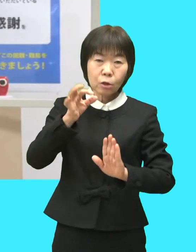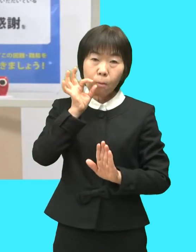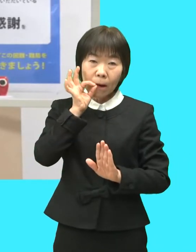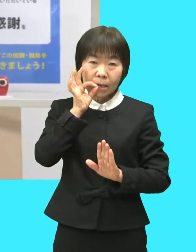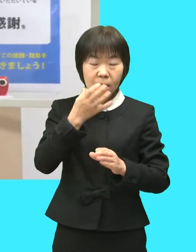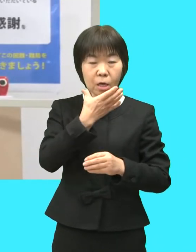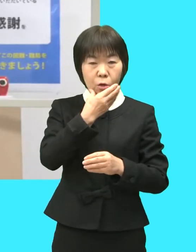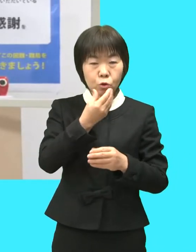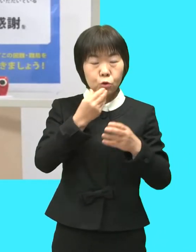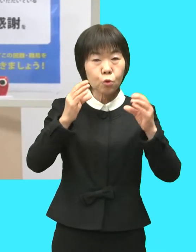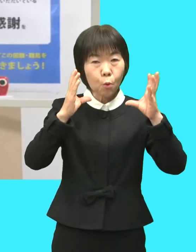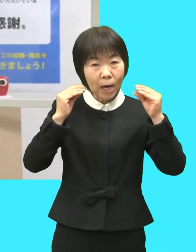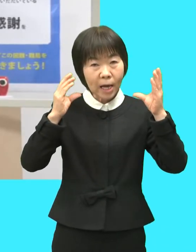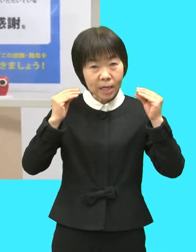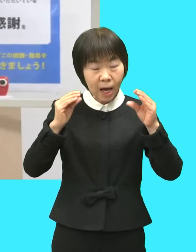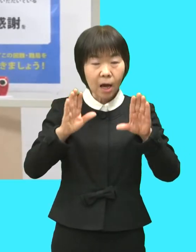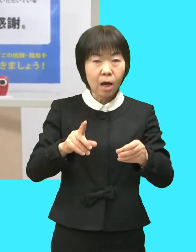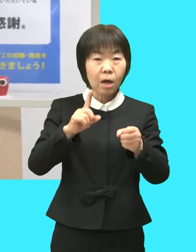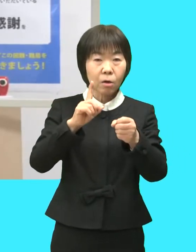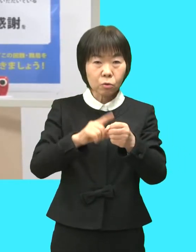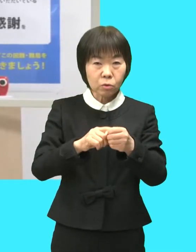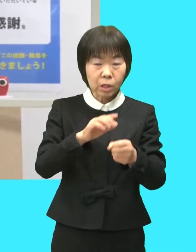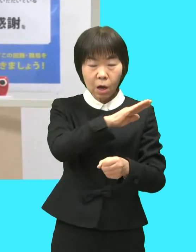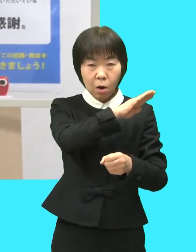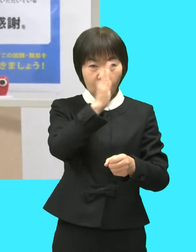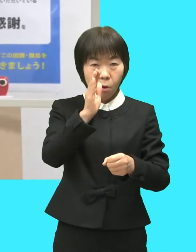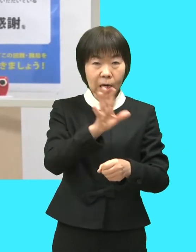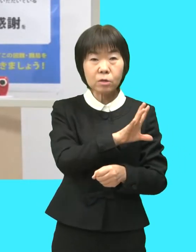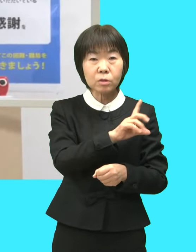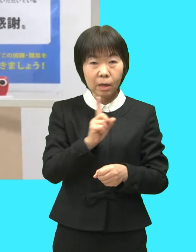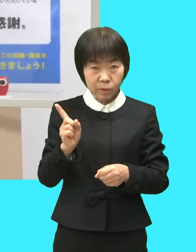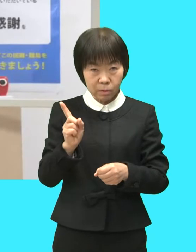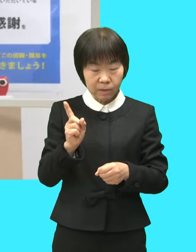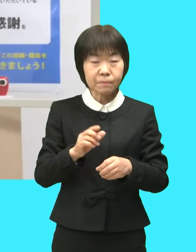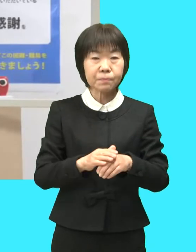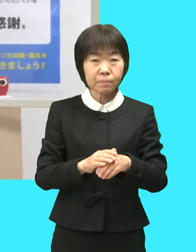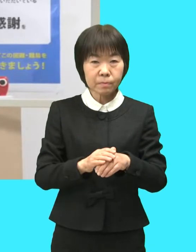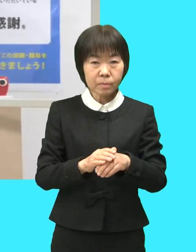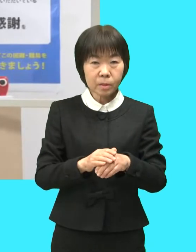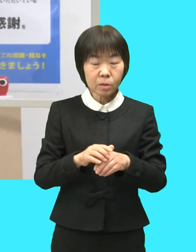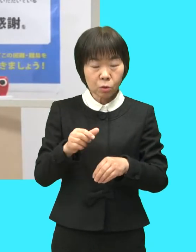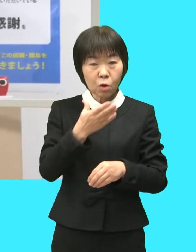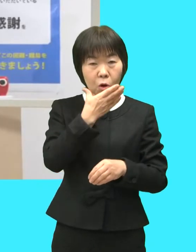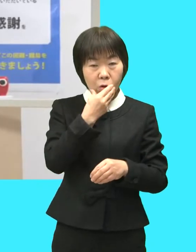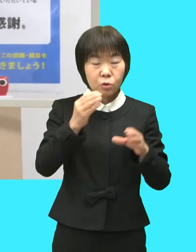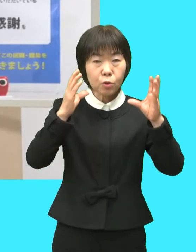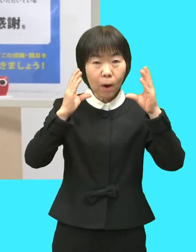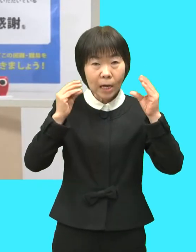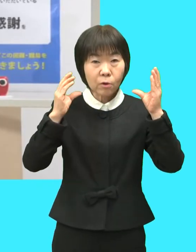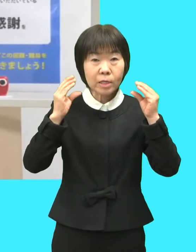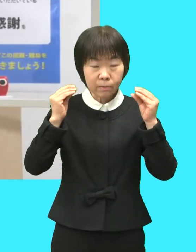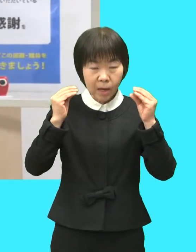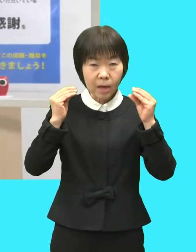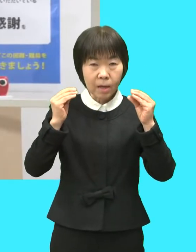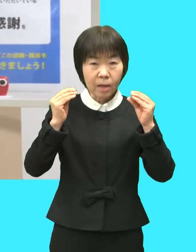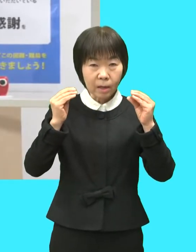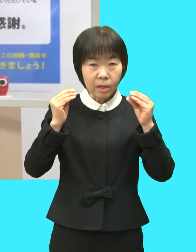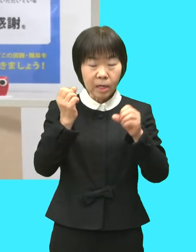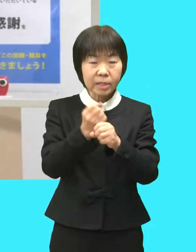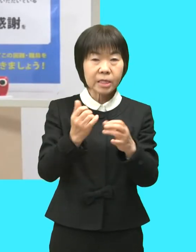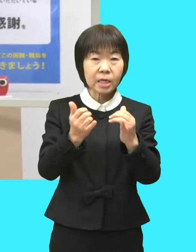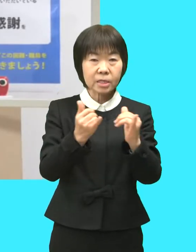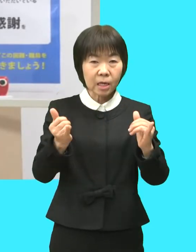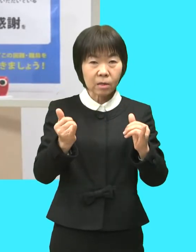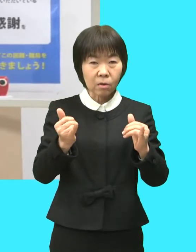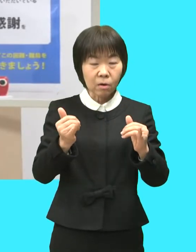福笑いが今年本格デビューします。この福笑いをはじめ、生産者